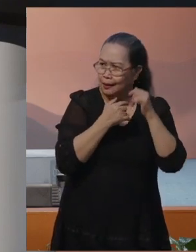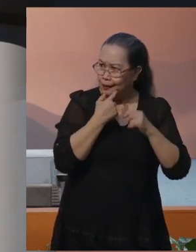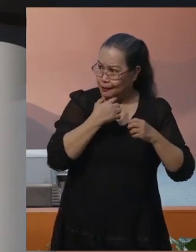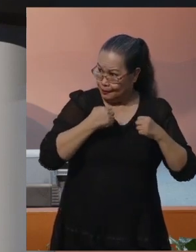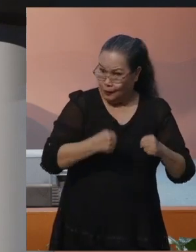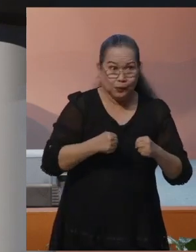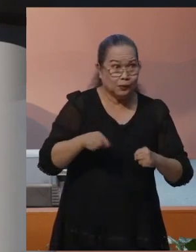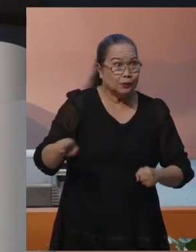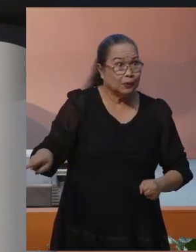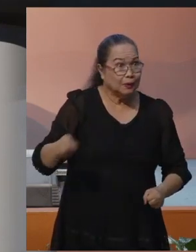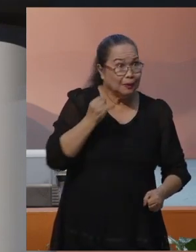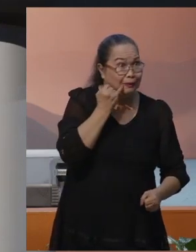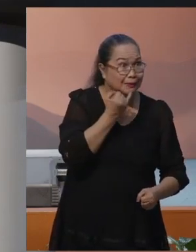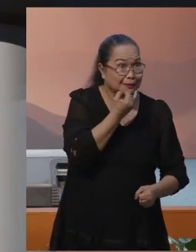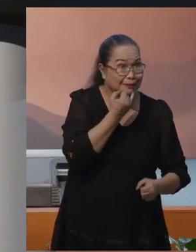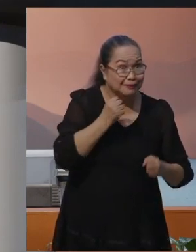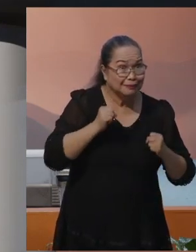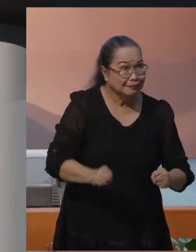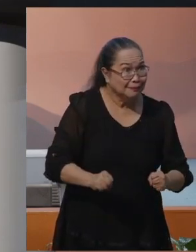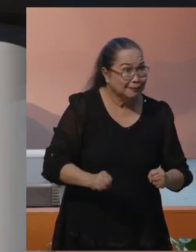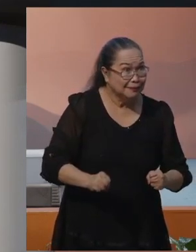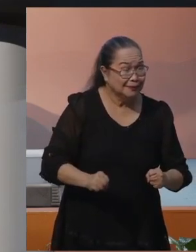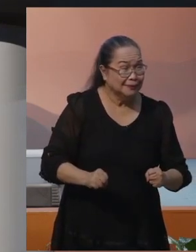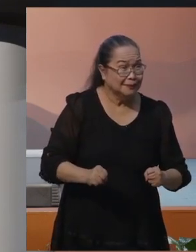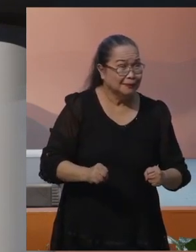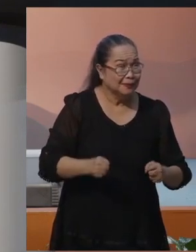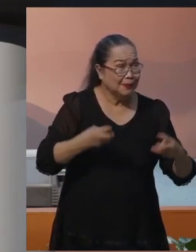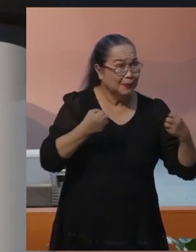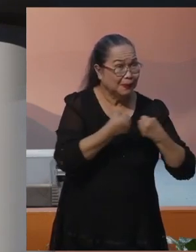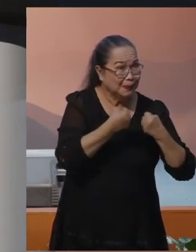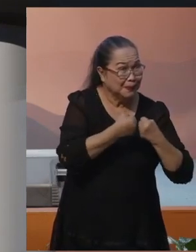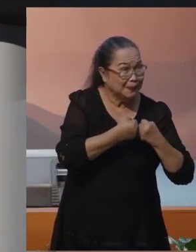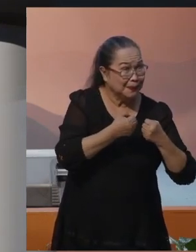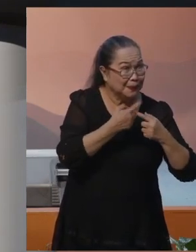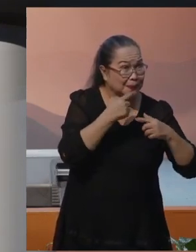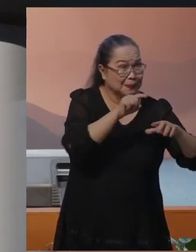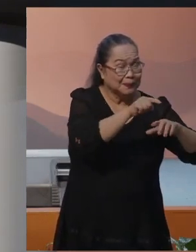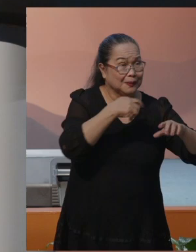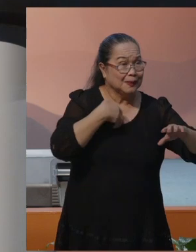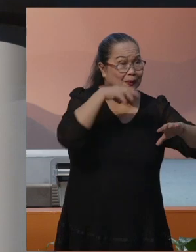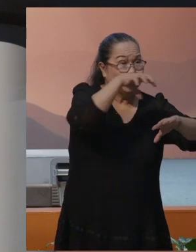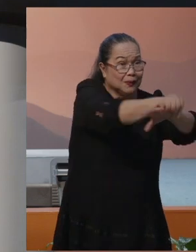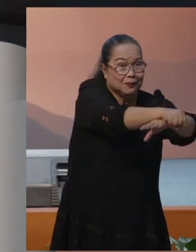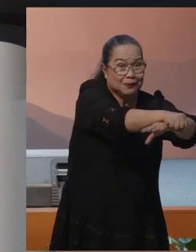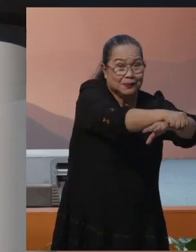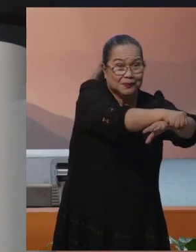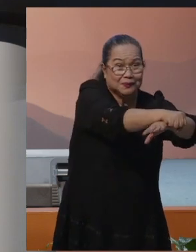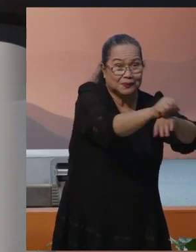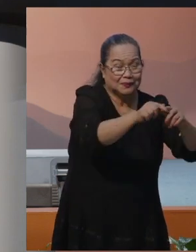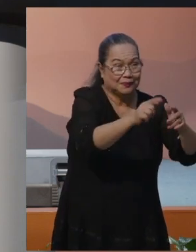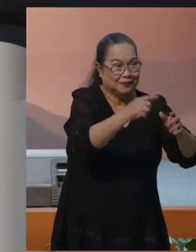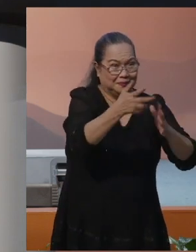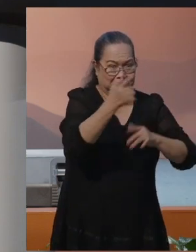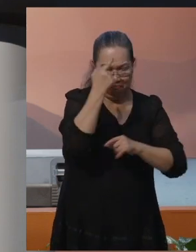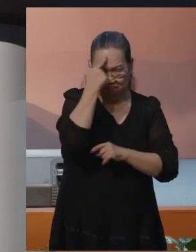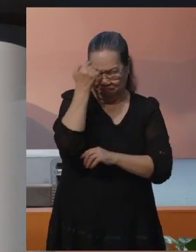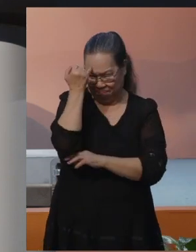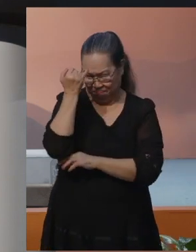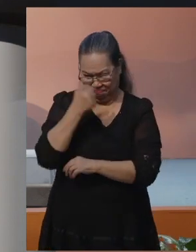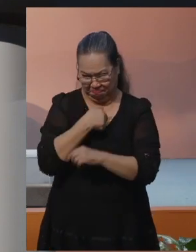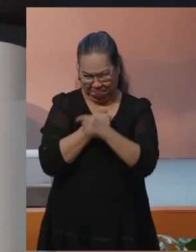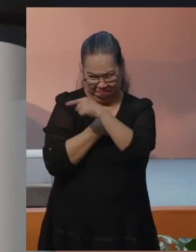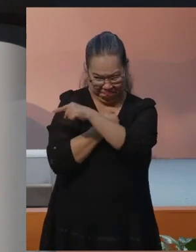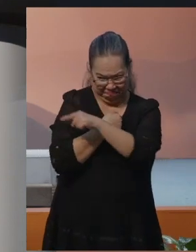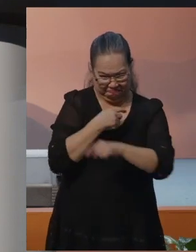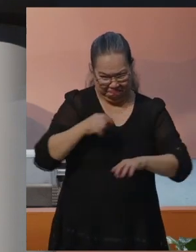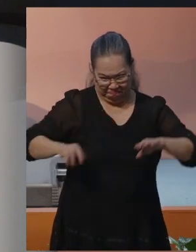pa itong puwersa ng Israel na labanan sila sa kanilang pagdating. Siguro iniisip nila, kayahin man